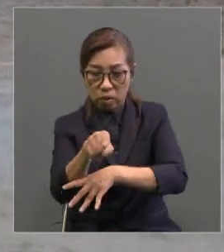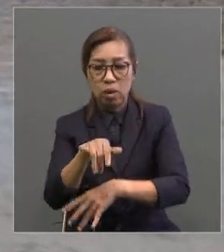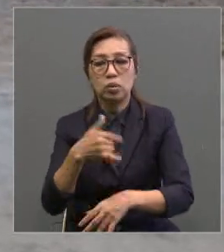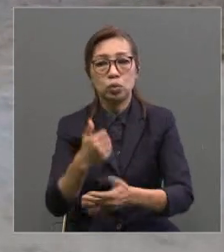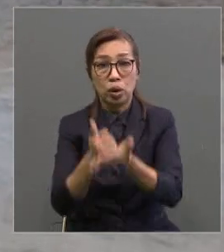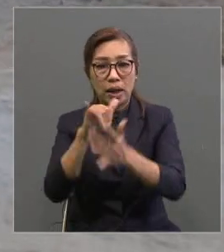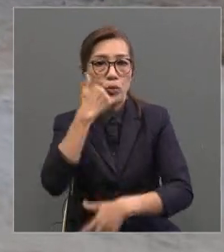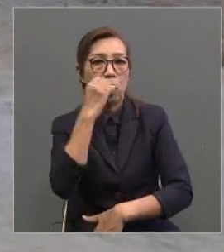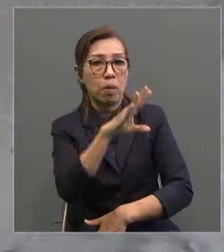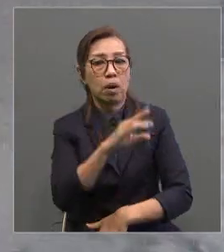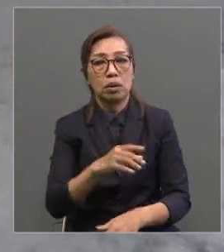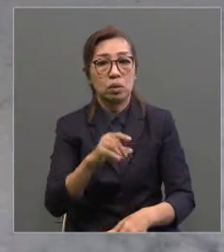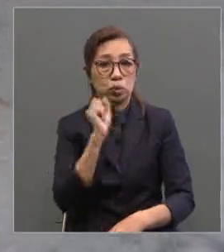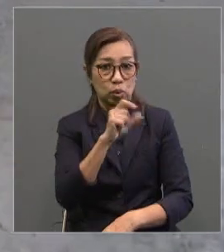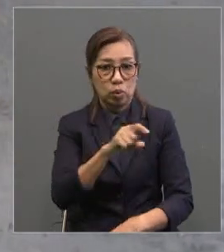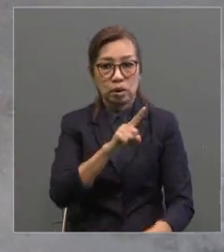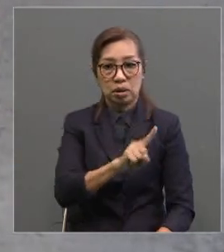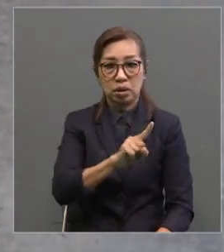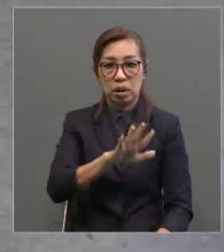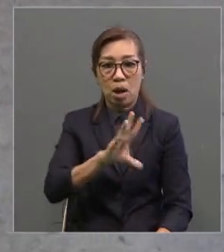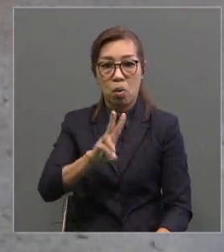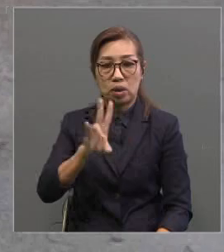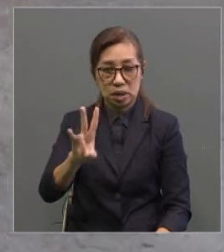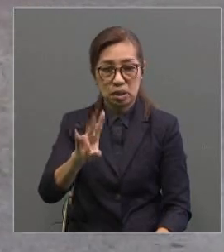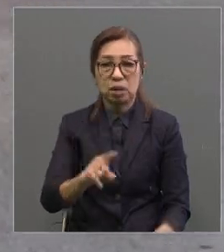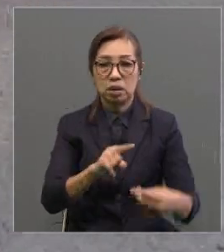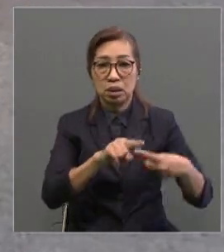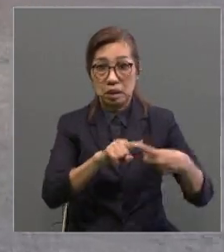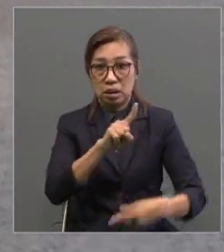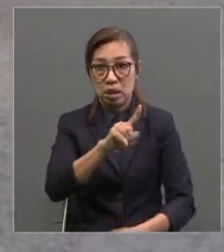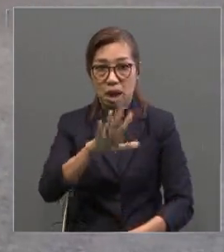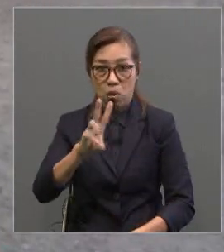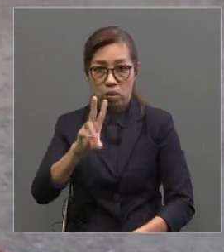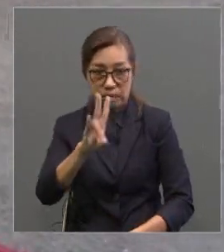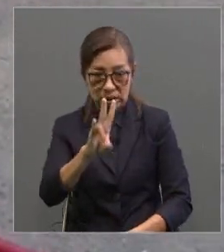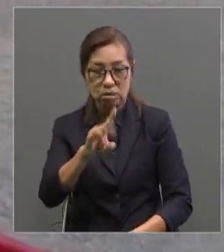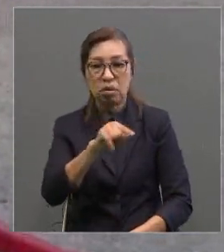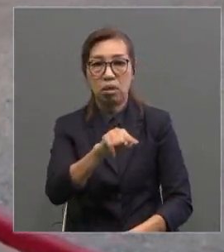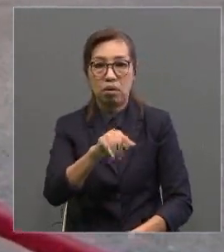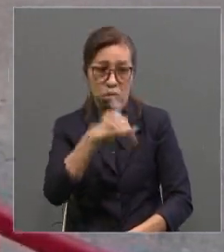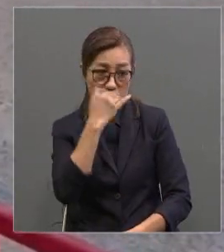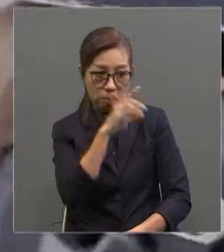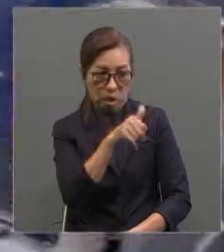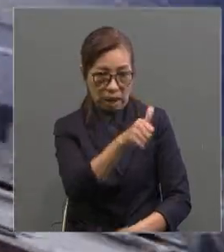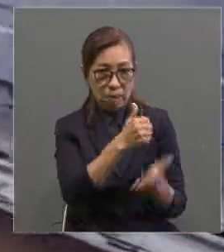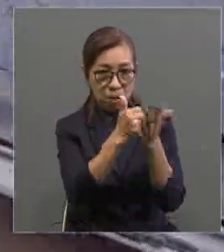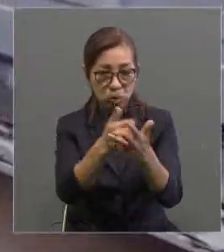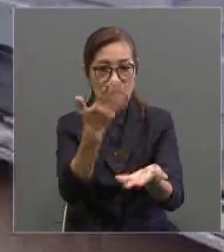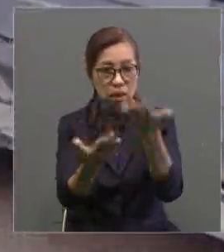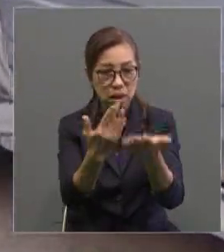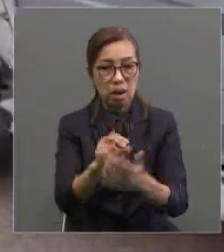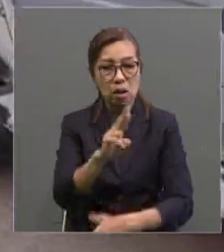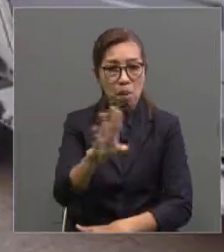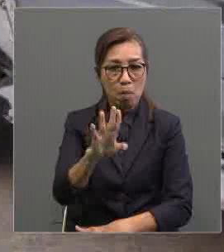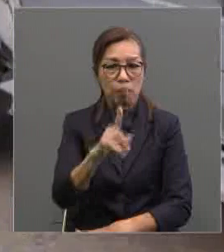ครับโดยแจ้งได้เลยครับหมายเลขสายด่วน15671567ศูนย์ดำรงธรรมนะครับหรือว่าจะแจ้งผ่านระบบรับ